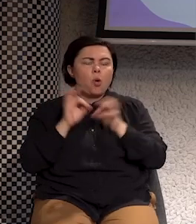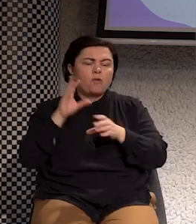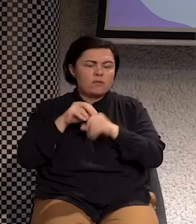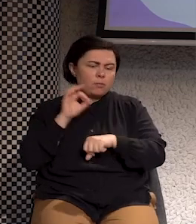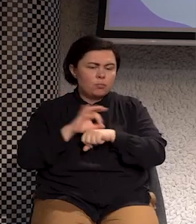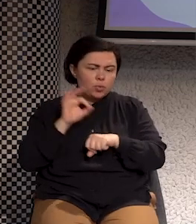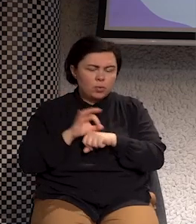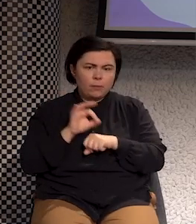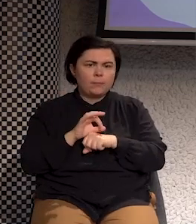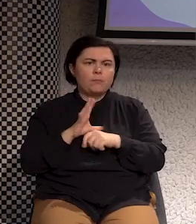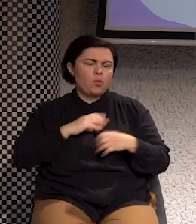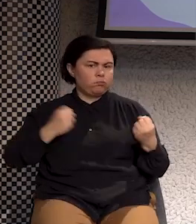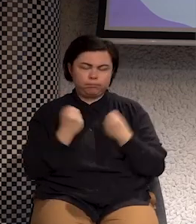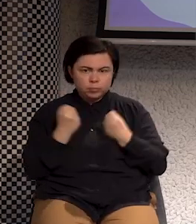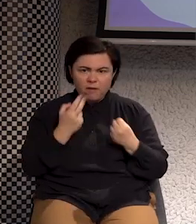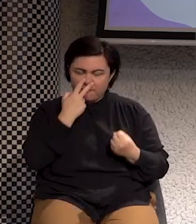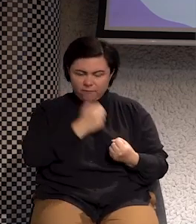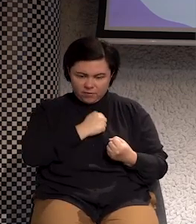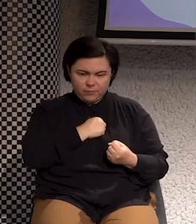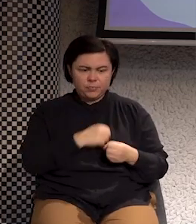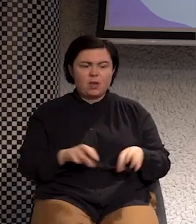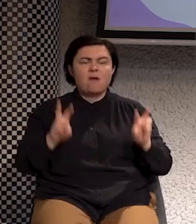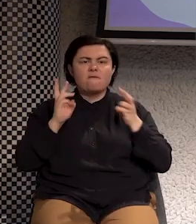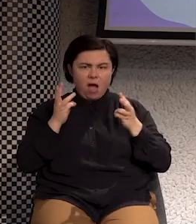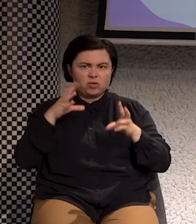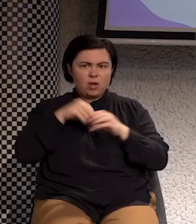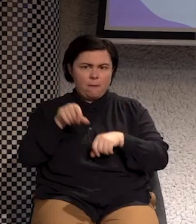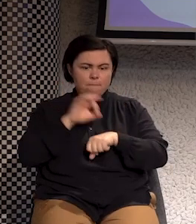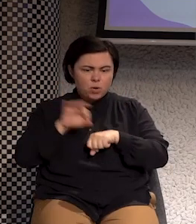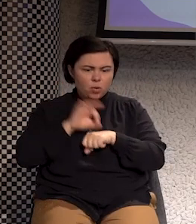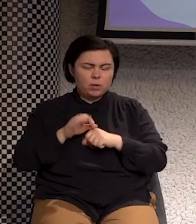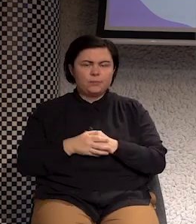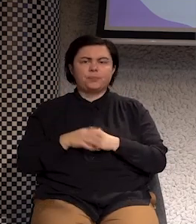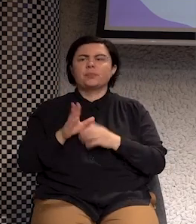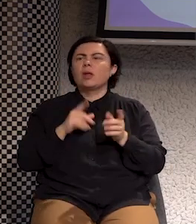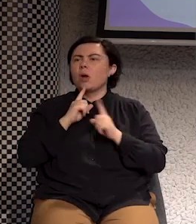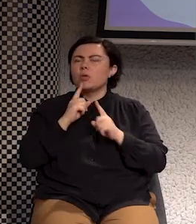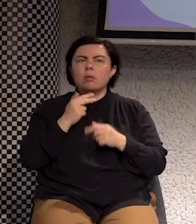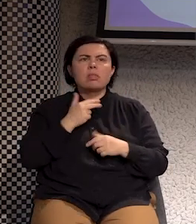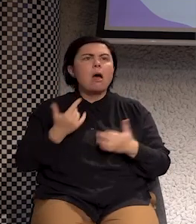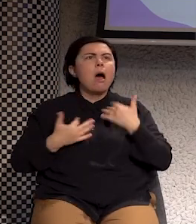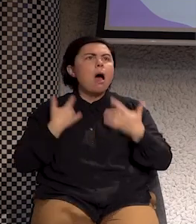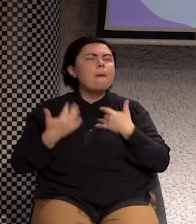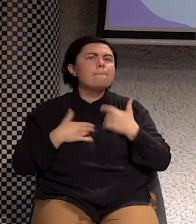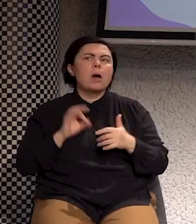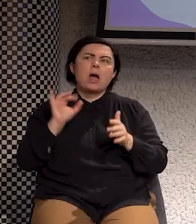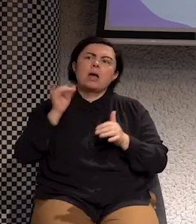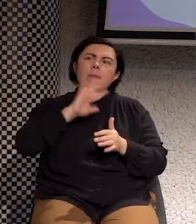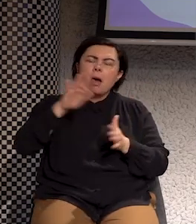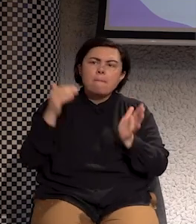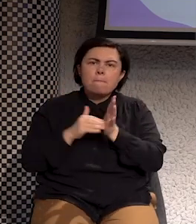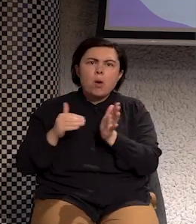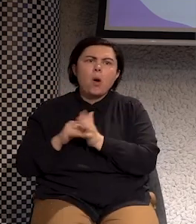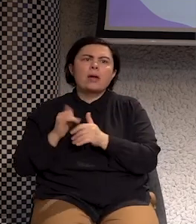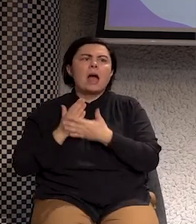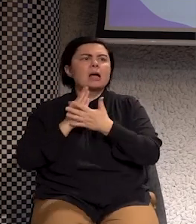było tak, że silnie wybrzmiało na warsztatach w ramach tego projektu, czyli ta rozmowa o emocjach, o ich potrzebie, o tym, jak